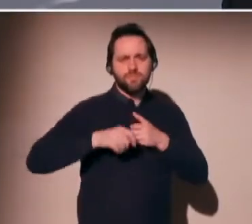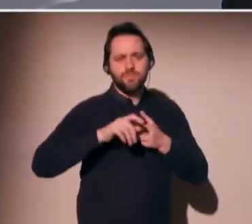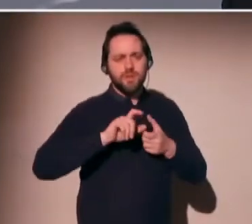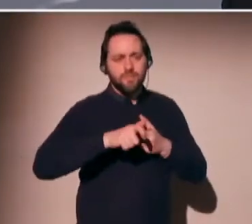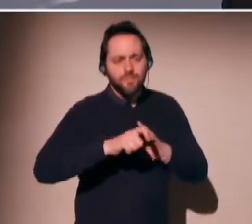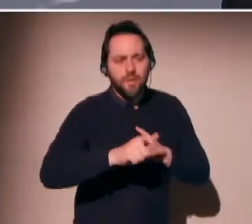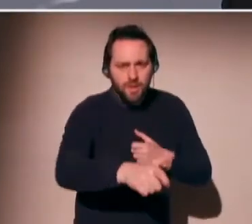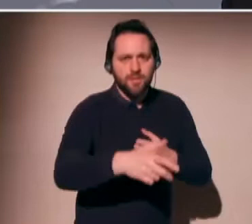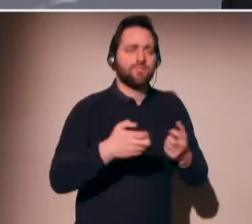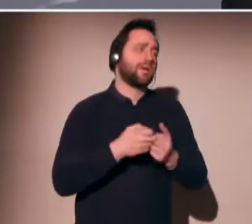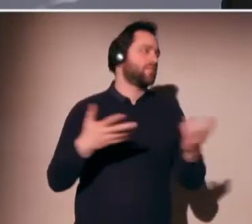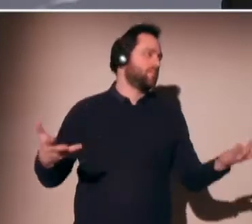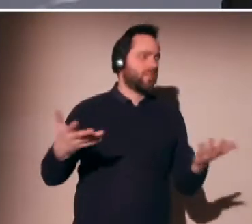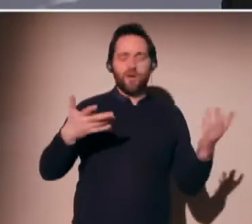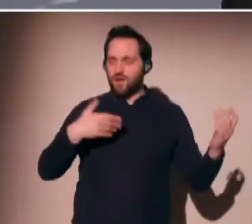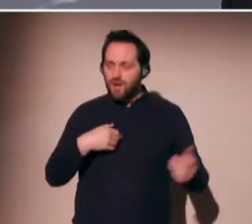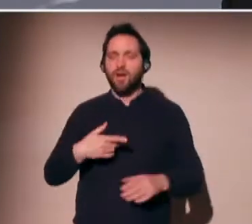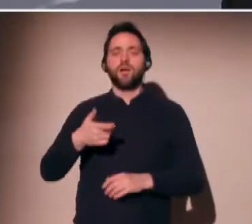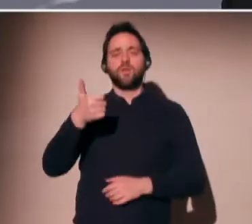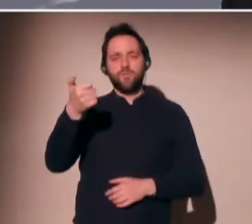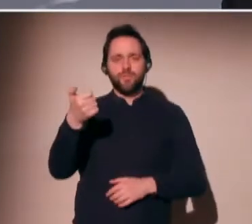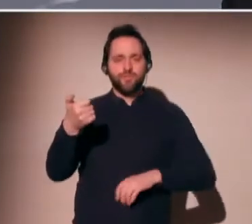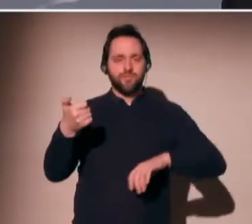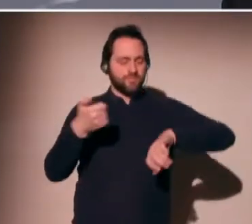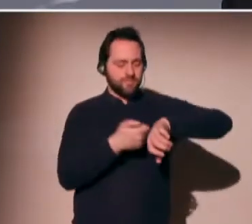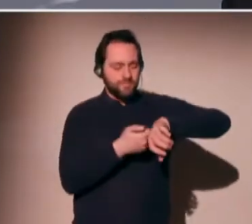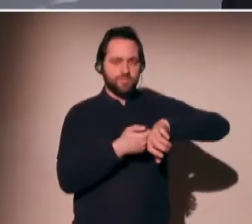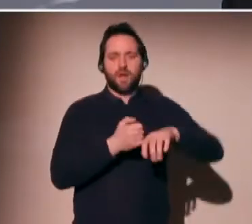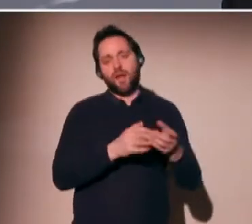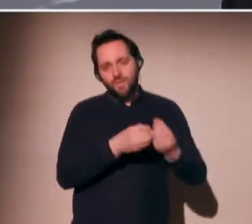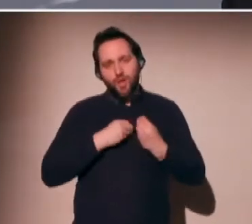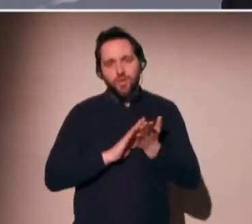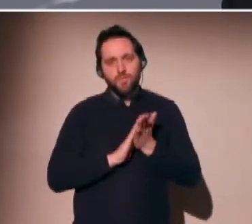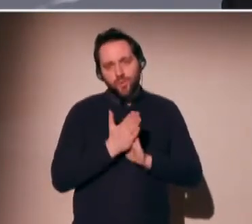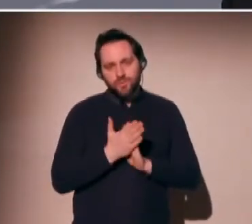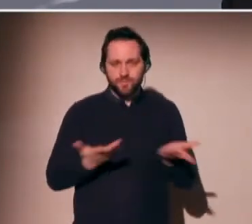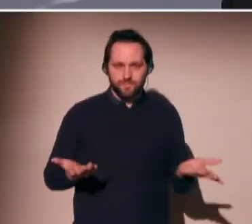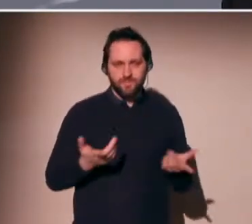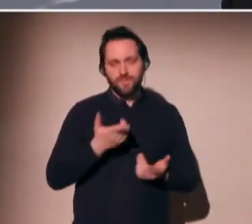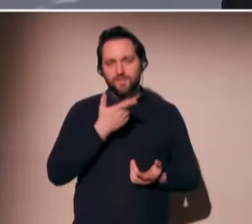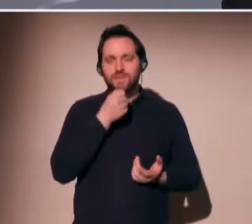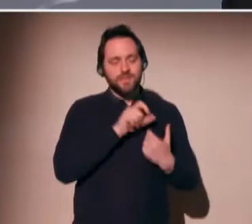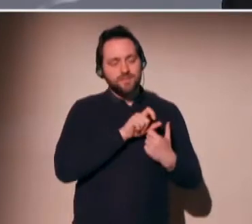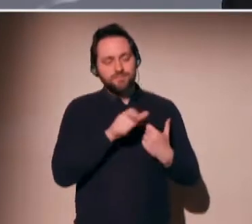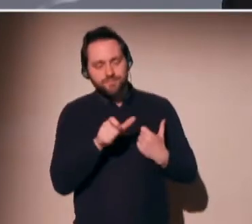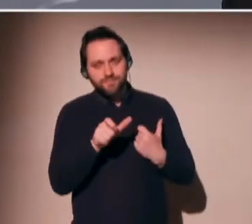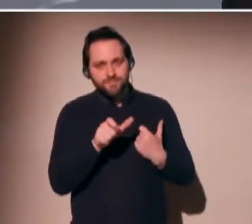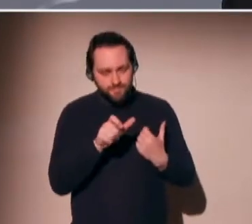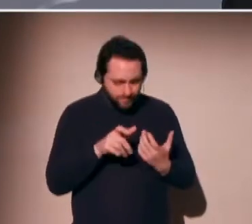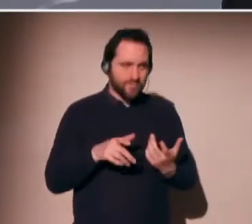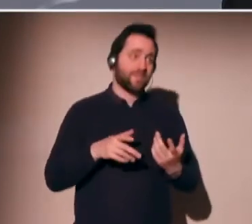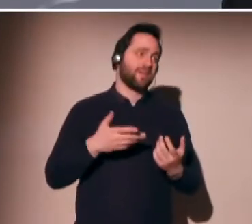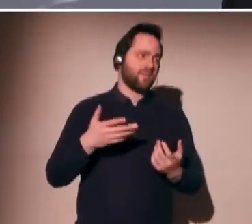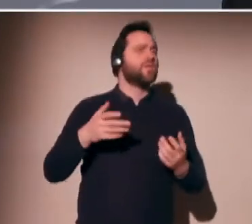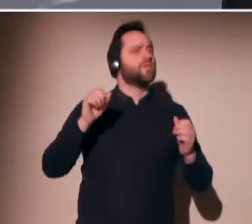peau, donc je vais me brûler. Mais il y a des cas, les cas complexes, et ça peut être le cas dans des problèmes de juridiction, ça peut être le